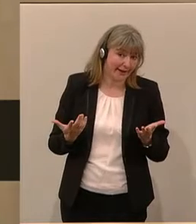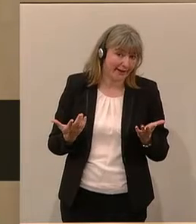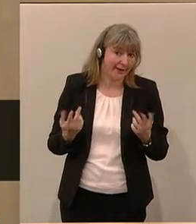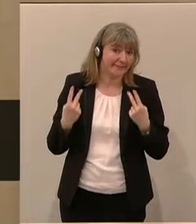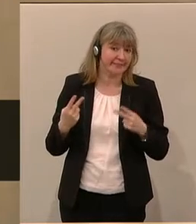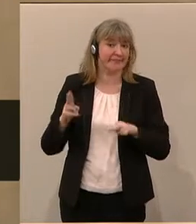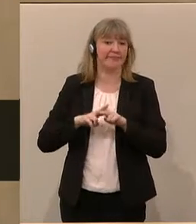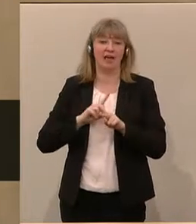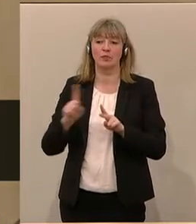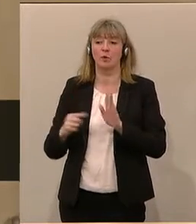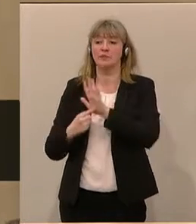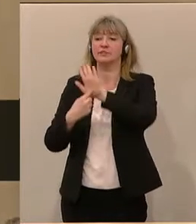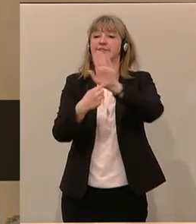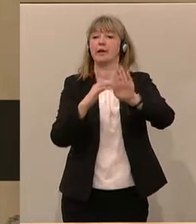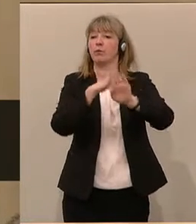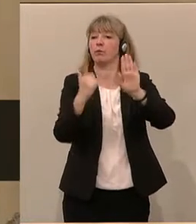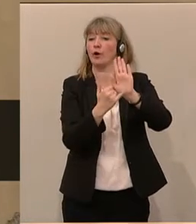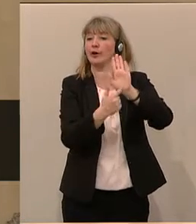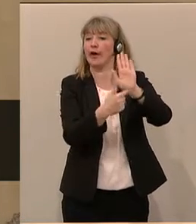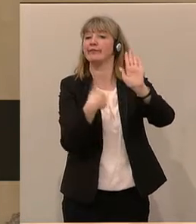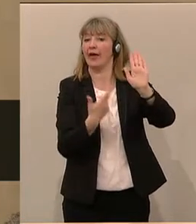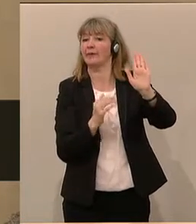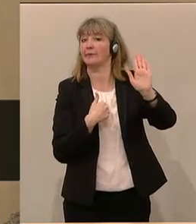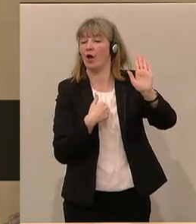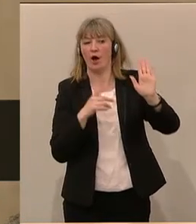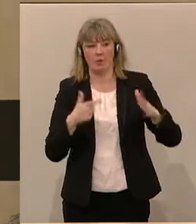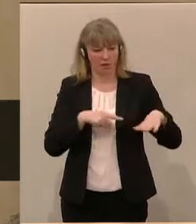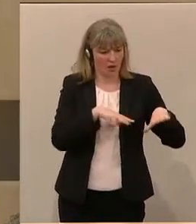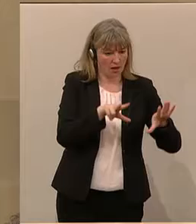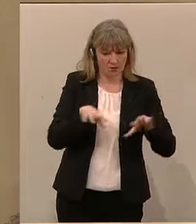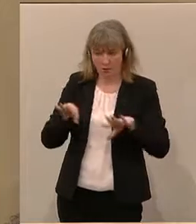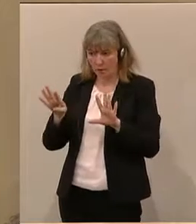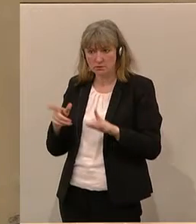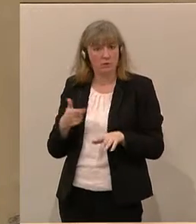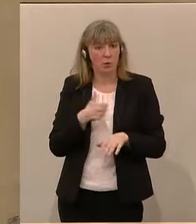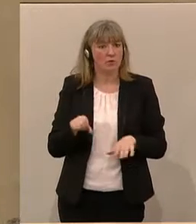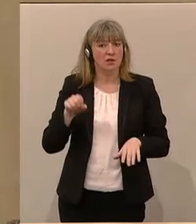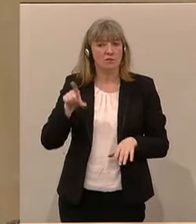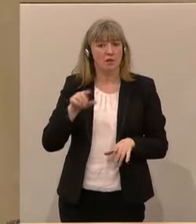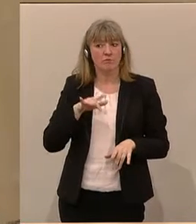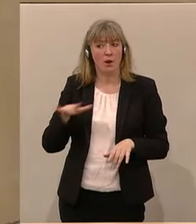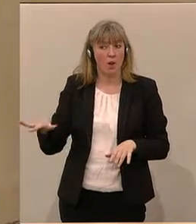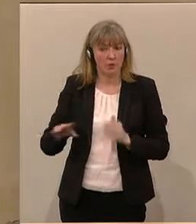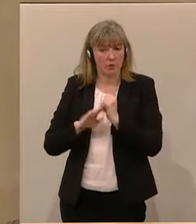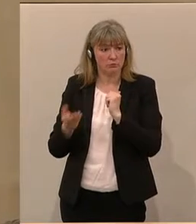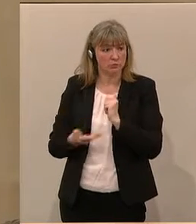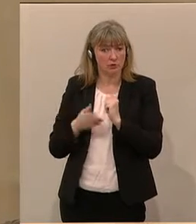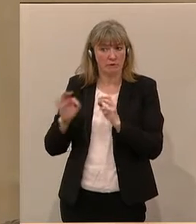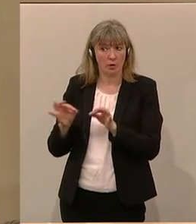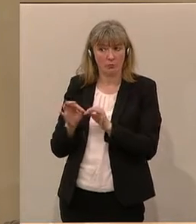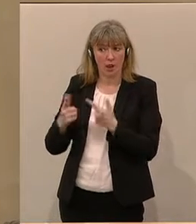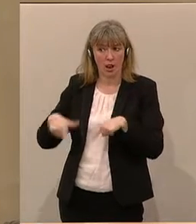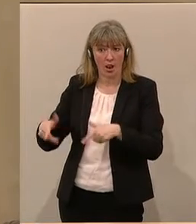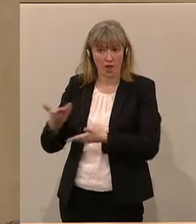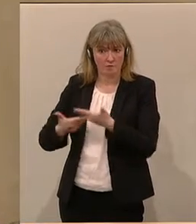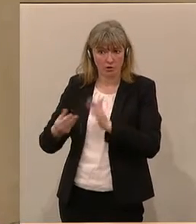leider nur dann, wenn Sie Vorzeigeprojekte benötigen. Denn im Budget 2018 und 2019 sind 112 Millionen im Budget für die